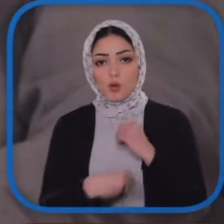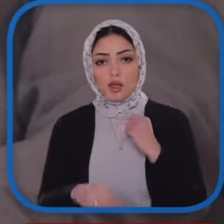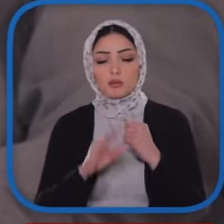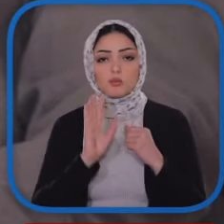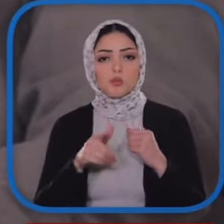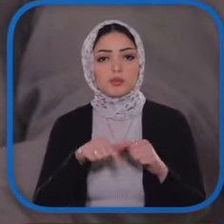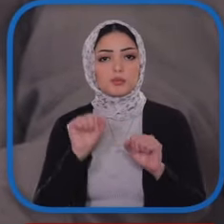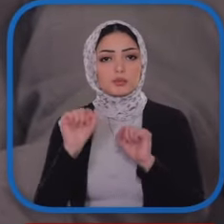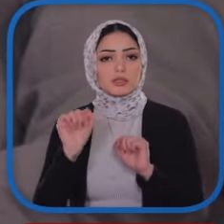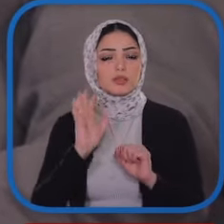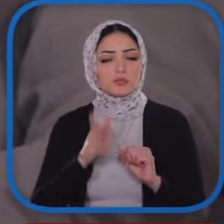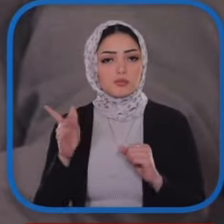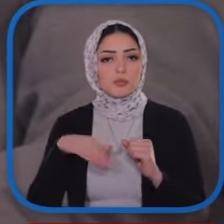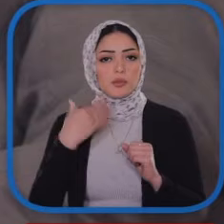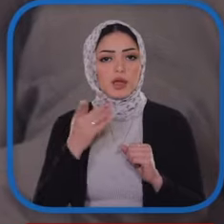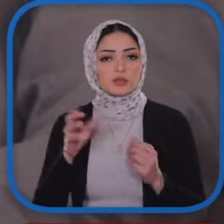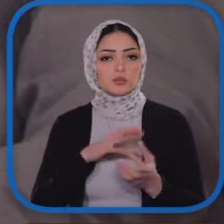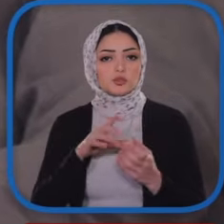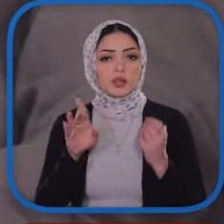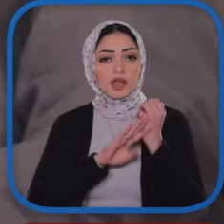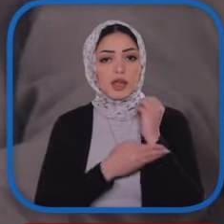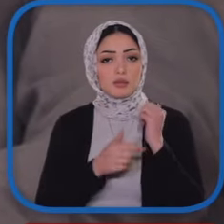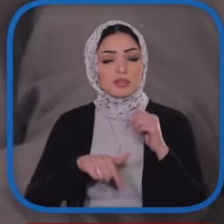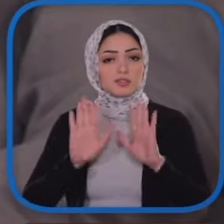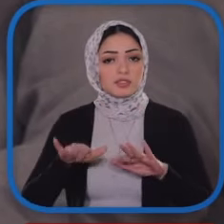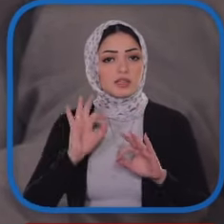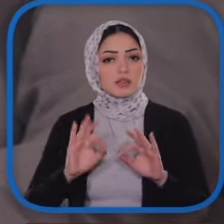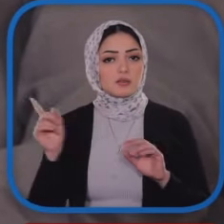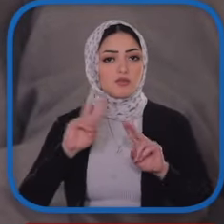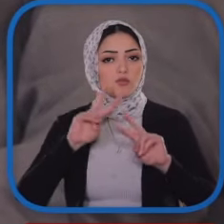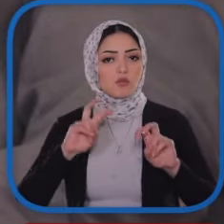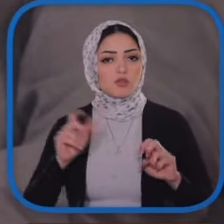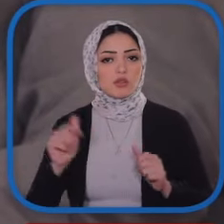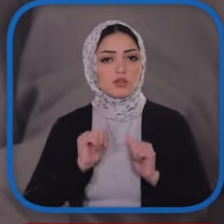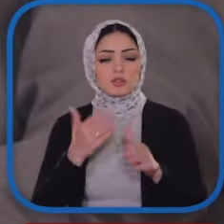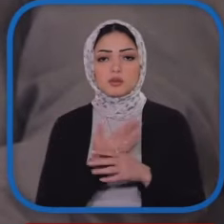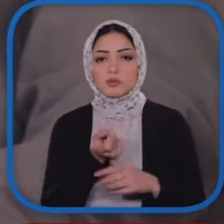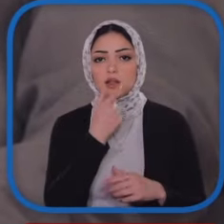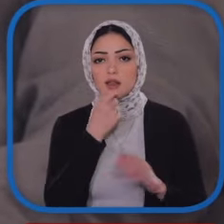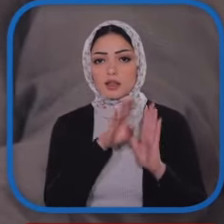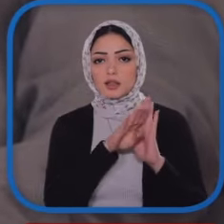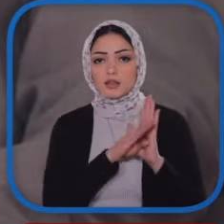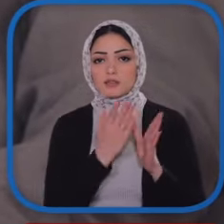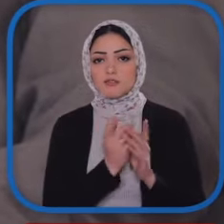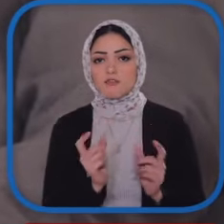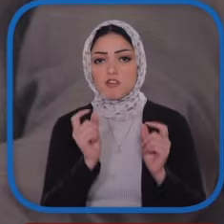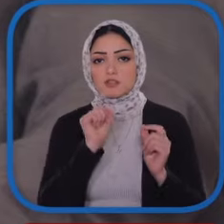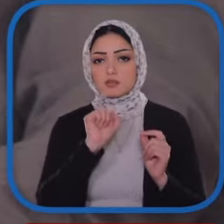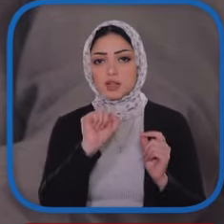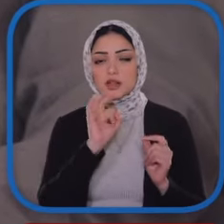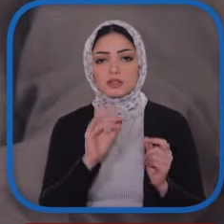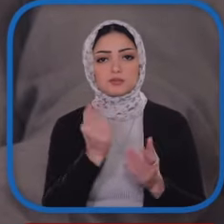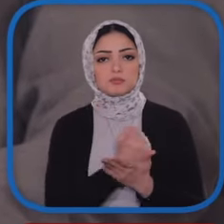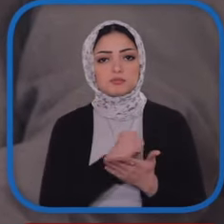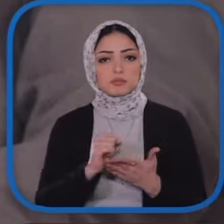الولادة. فالأم لازم يتم تقييمها جيدا وتتلقى العلاج إذا كان العلاج بالنسبة لها هيقلل عدد الفيروسات،